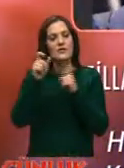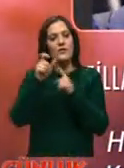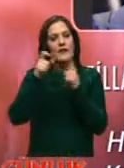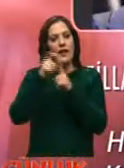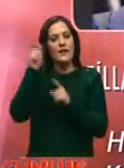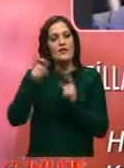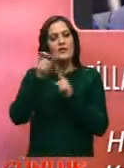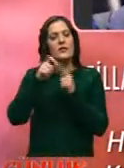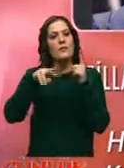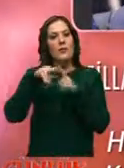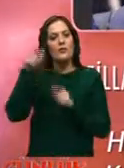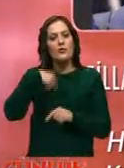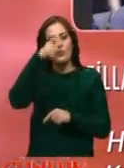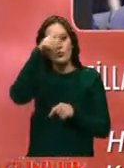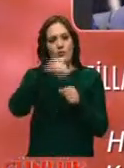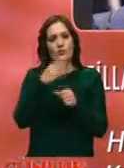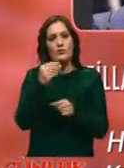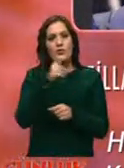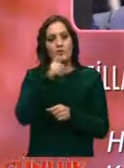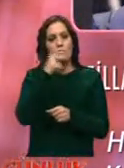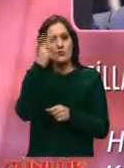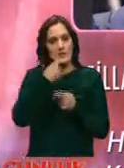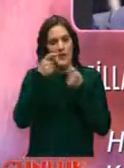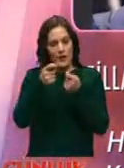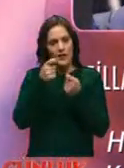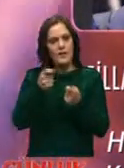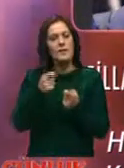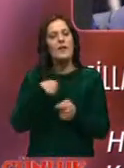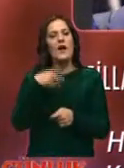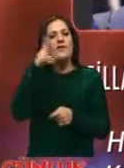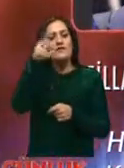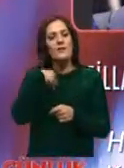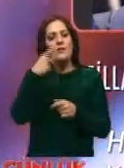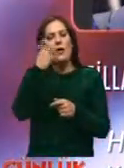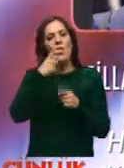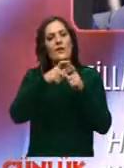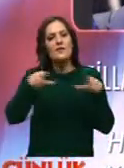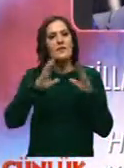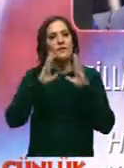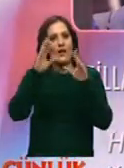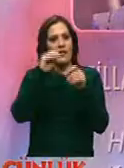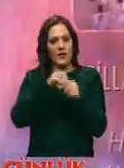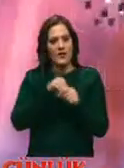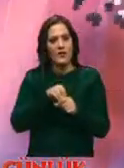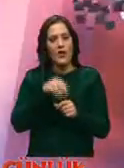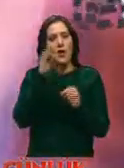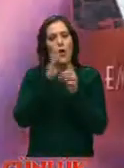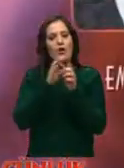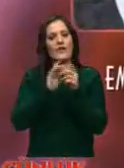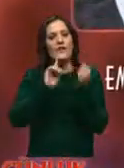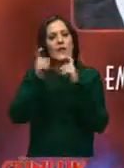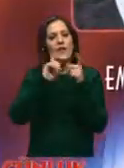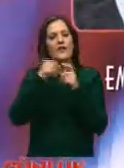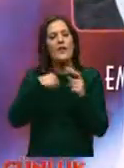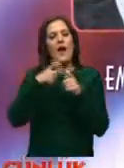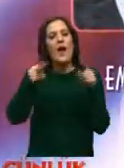ve Çiğdem Aytepe ile ülkemizde çok sesli müzik eğitimi ve Hacettepe Senfoni Orkestrası'nın etkinlikleri. ODTÜ Teknokent